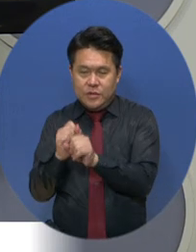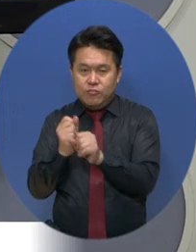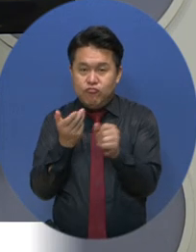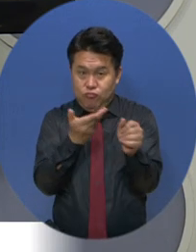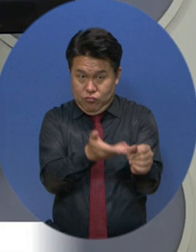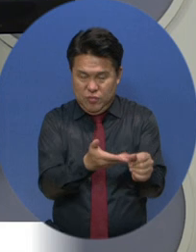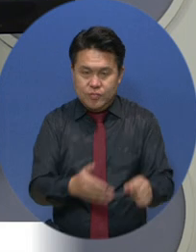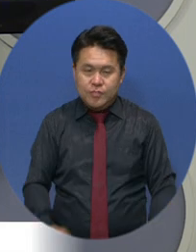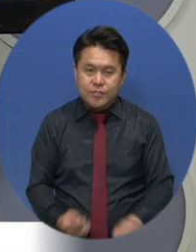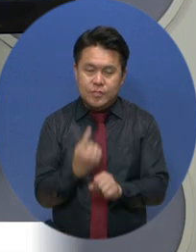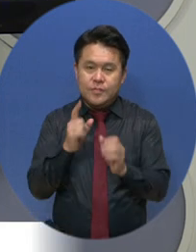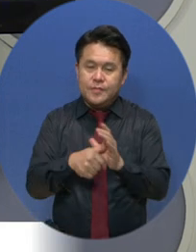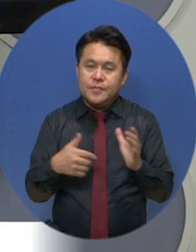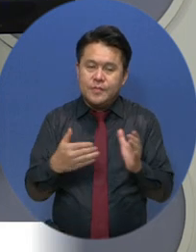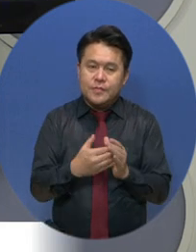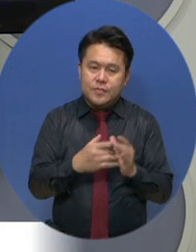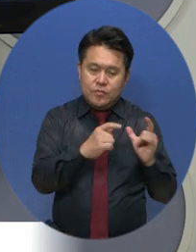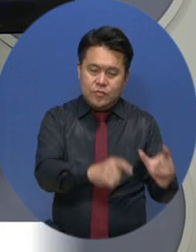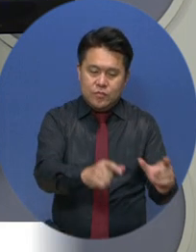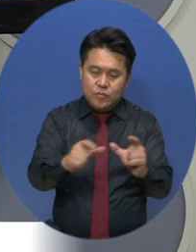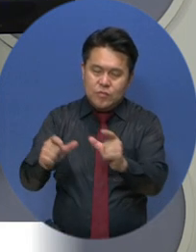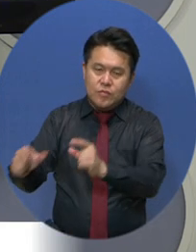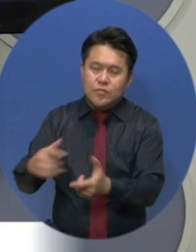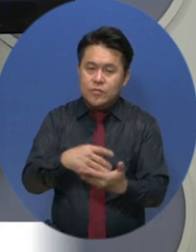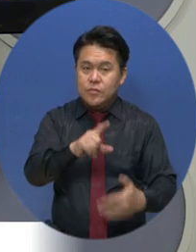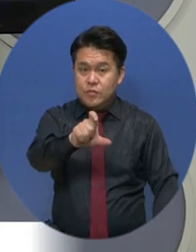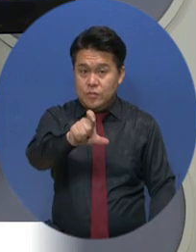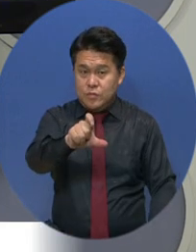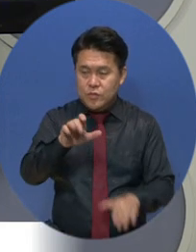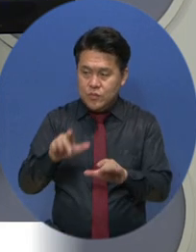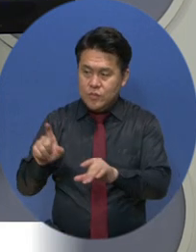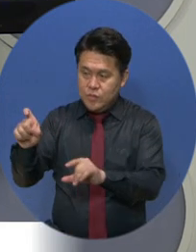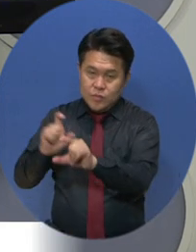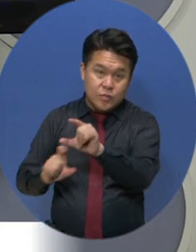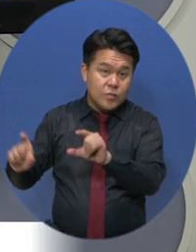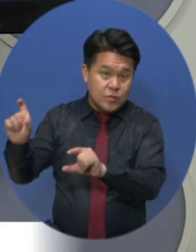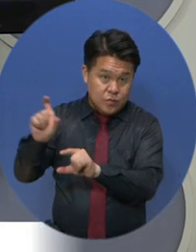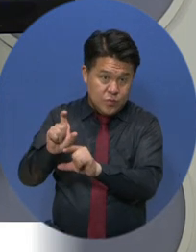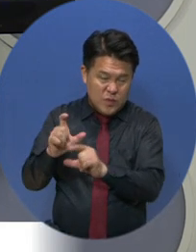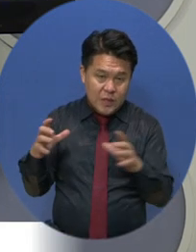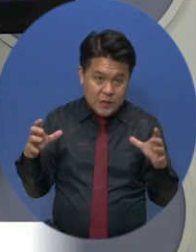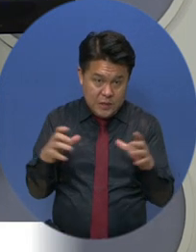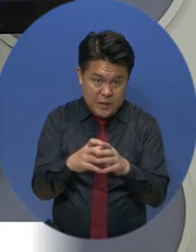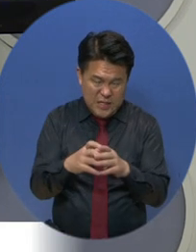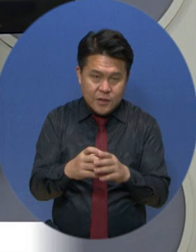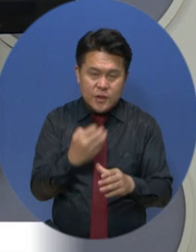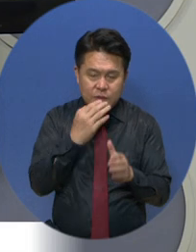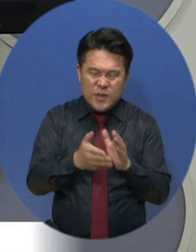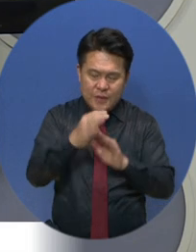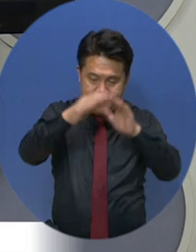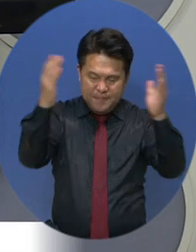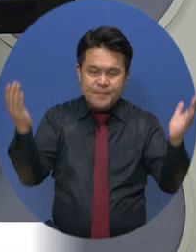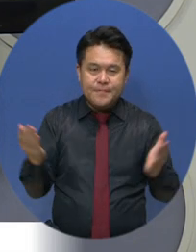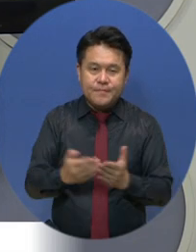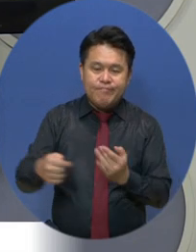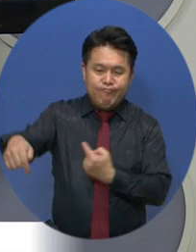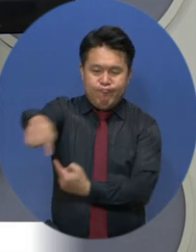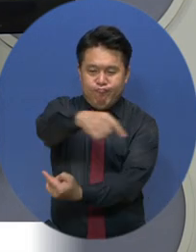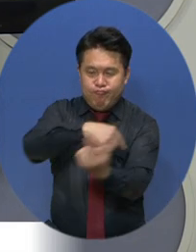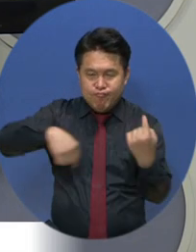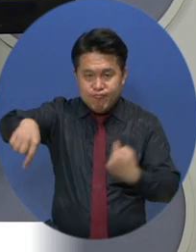15개 자치구 에서 운영 중이며 올해 10개 자치구에서 추가 신설될 서울시 전역으로 확대 운영